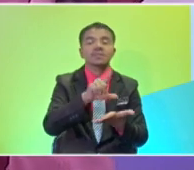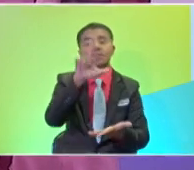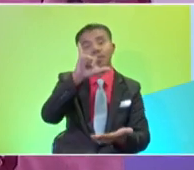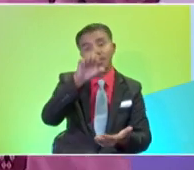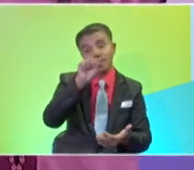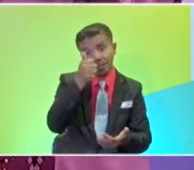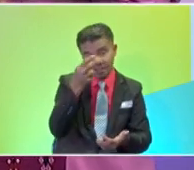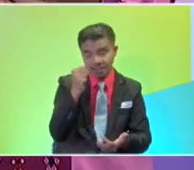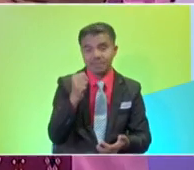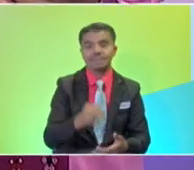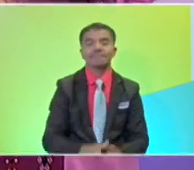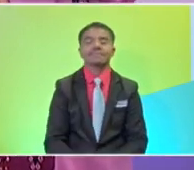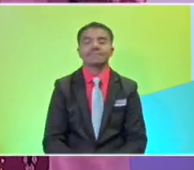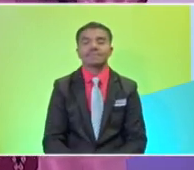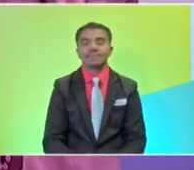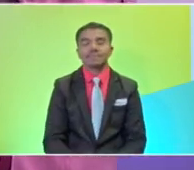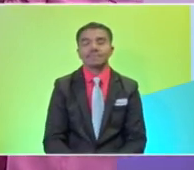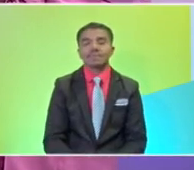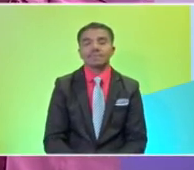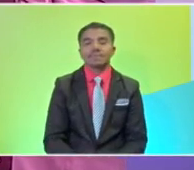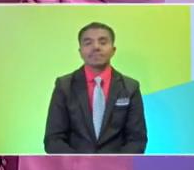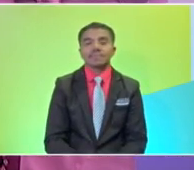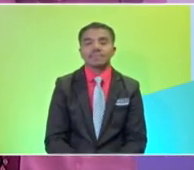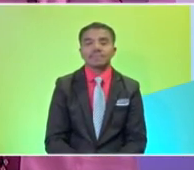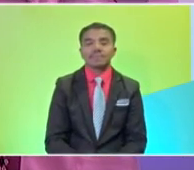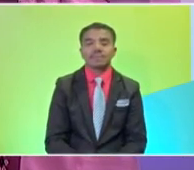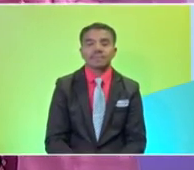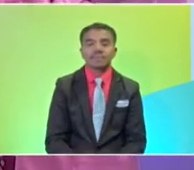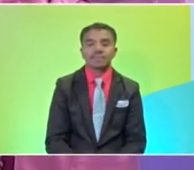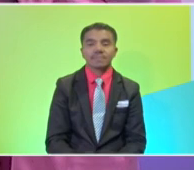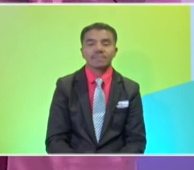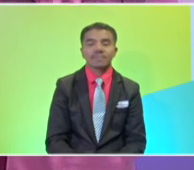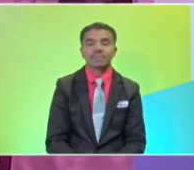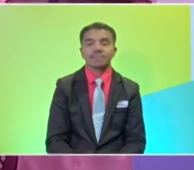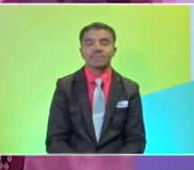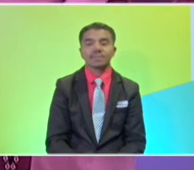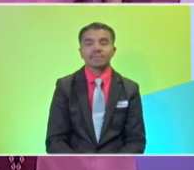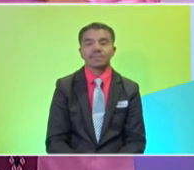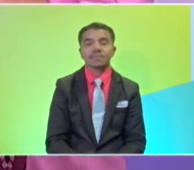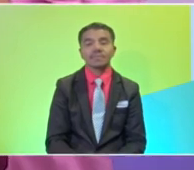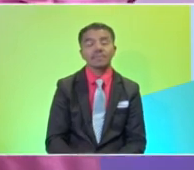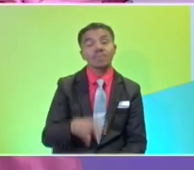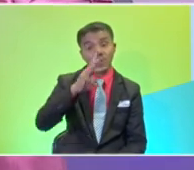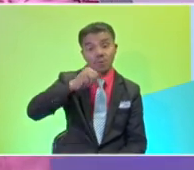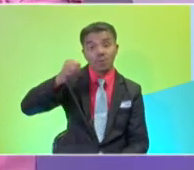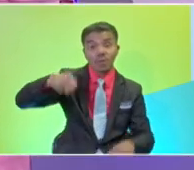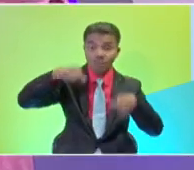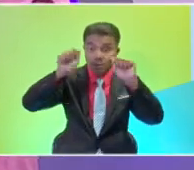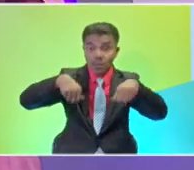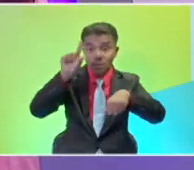betul ya ah dan guru di sini menggunakan apa dia sebagai bahan instrumen pentaksiran lembaran kertas perkataan